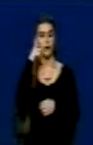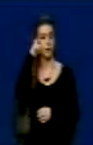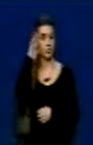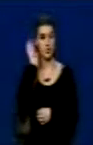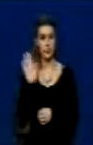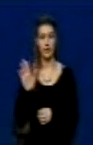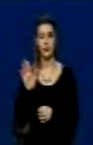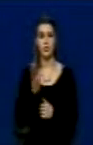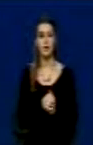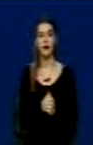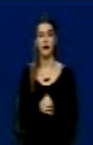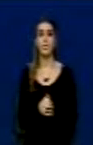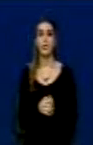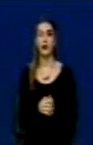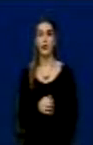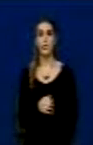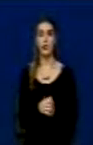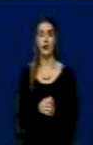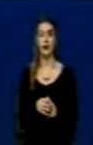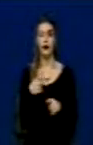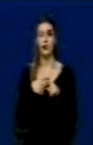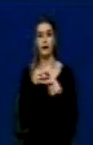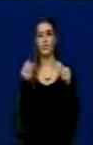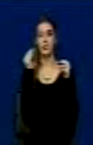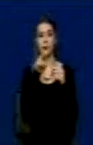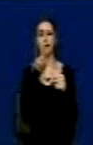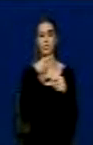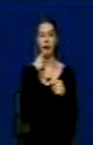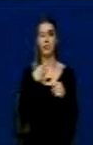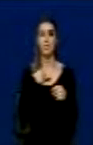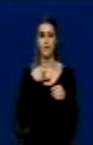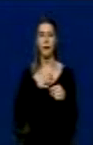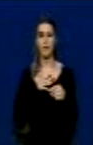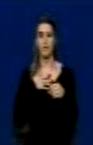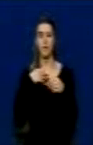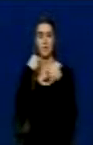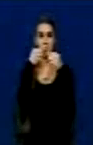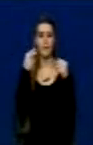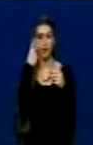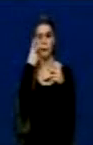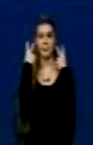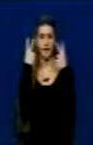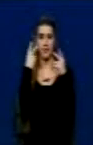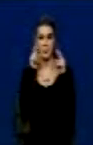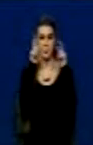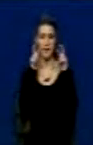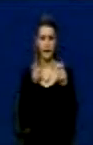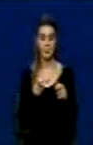kryeministrit, dhe në fjalimin e kryeministrit unë dëshiroj që të ndalem tek dy momente të rëndësishme.